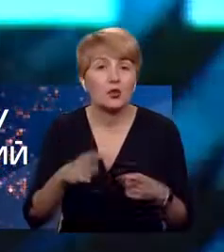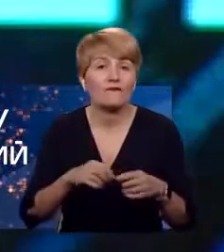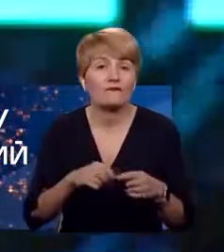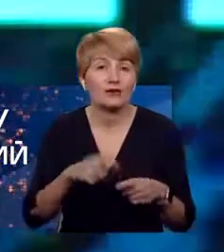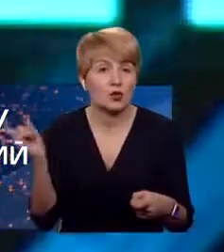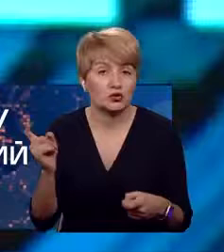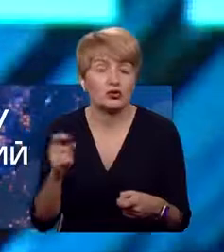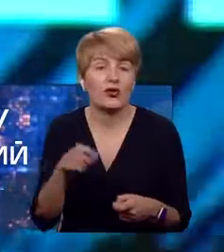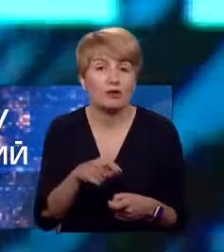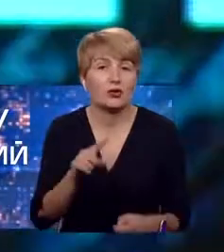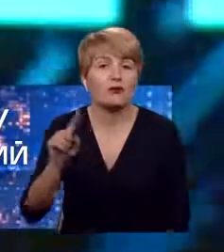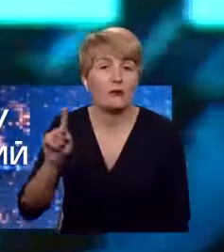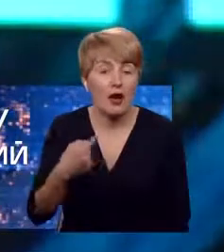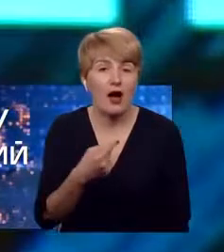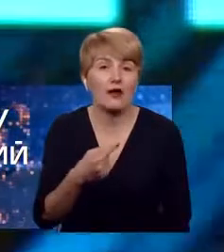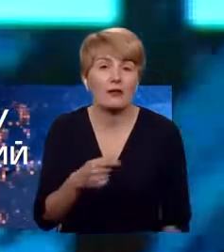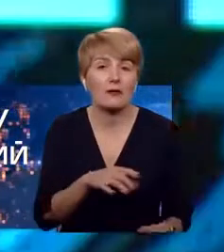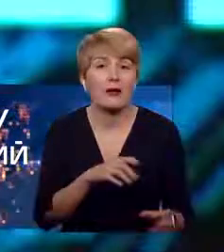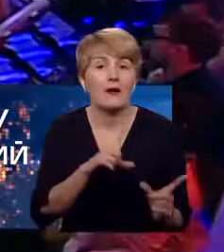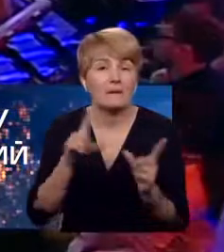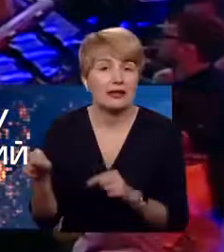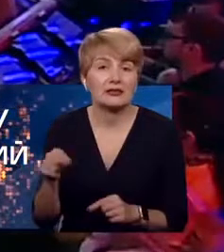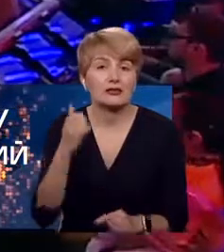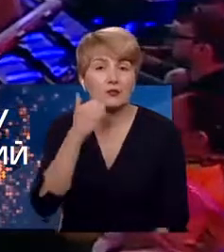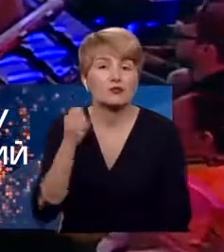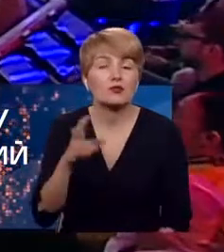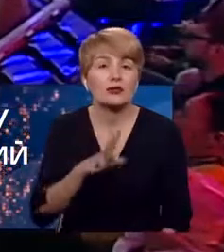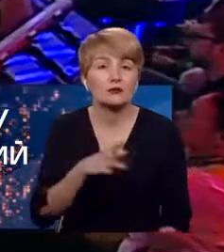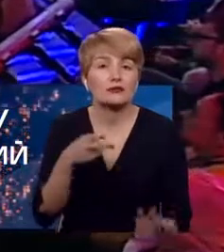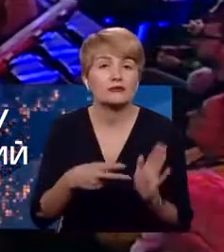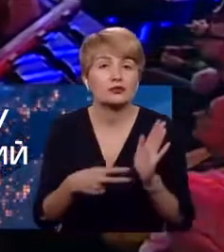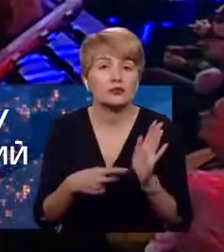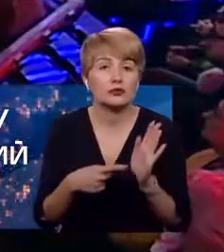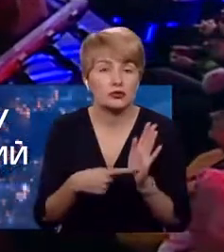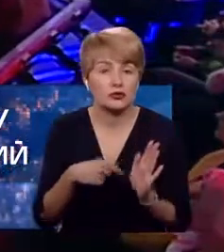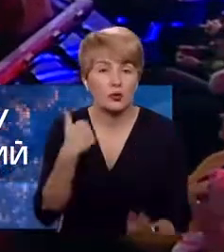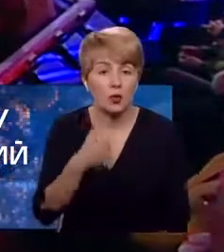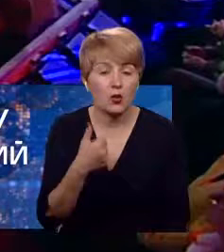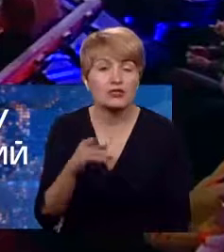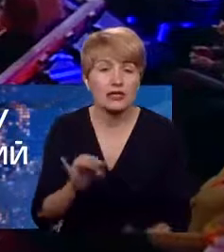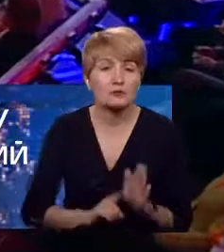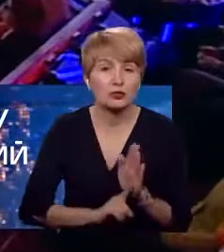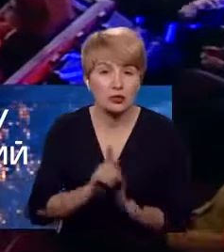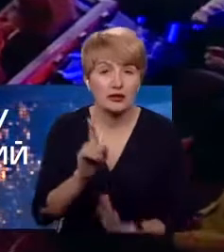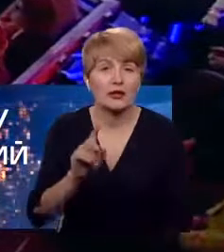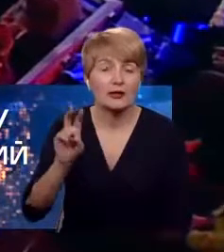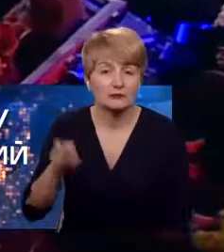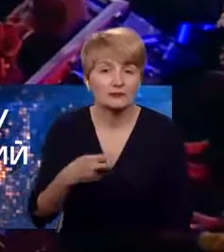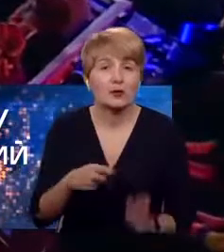раз вимагали переїзди в Москву, як це було у 2009-2006 році, і вони примусили почати сплачувати ці